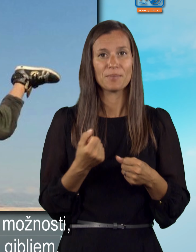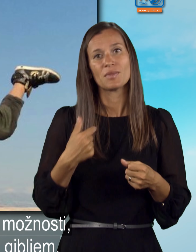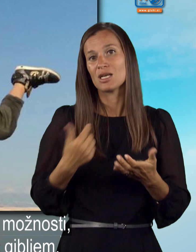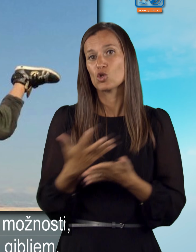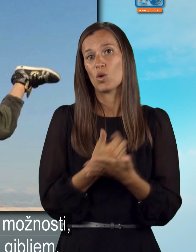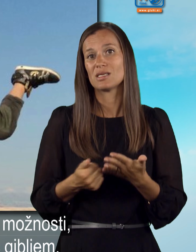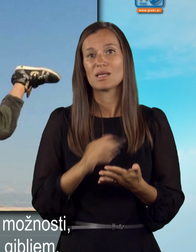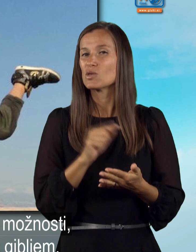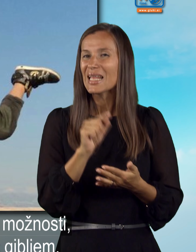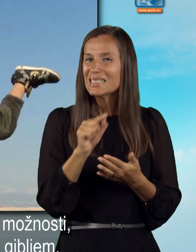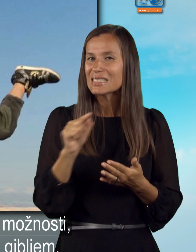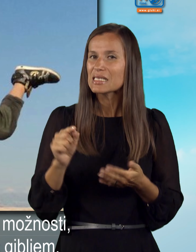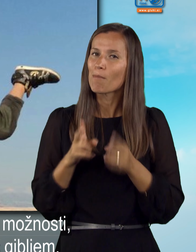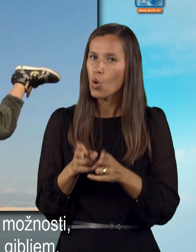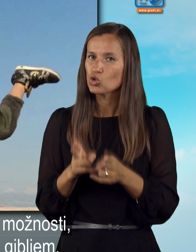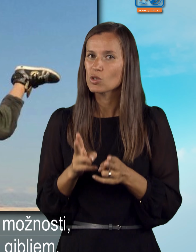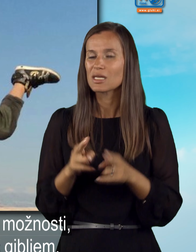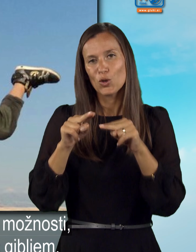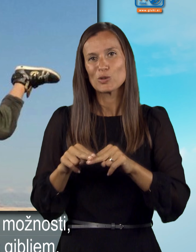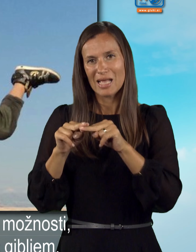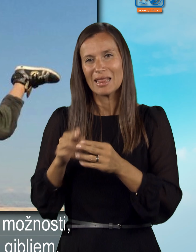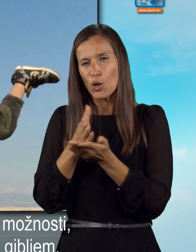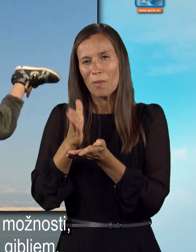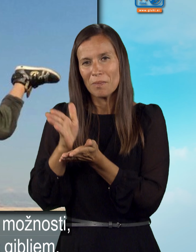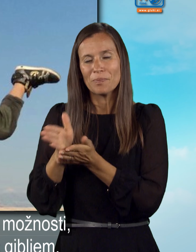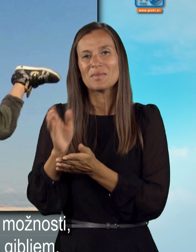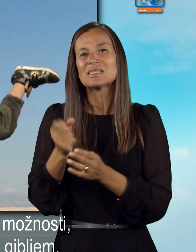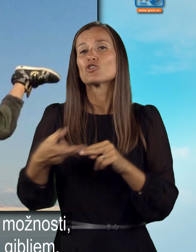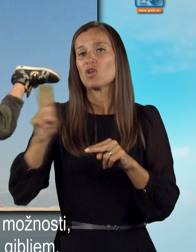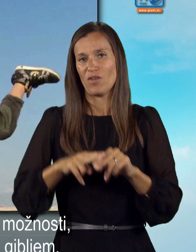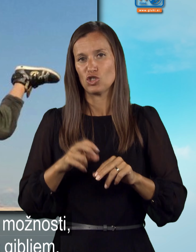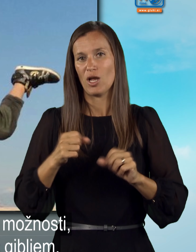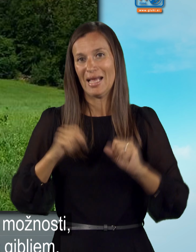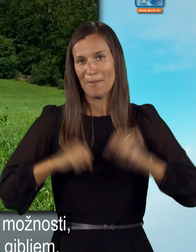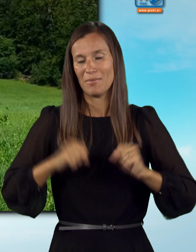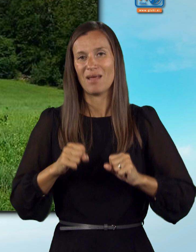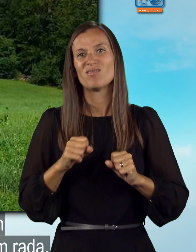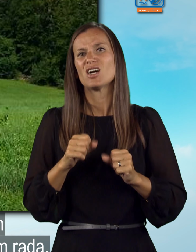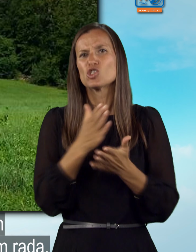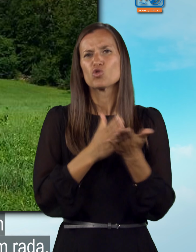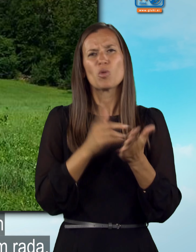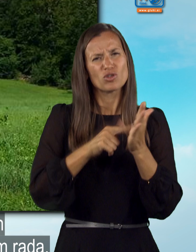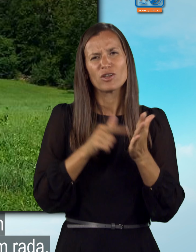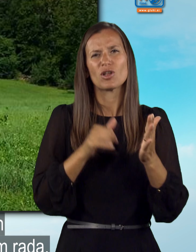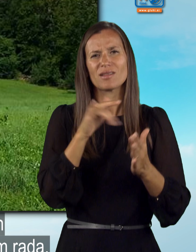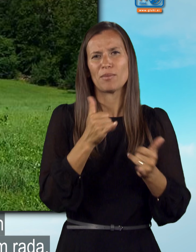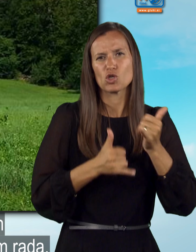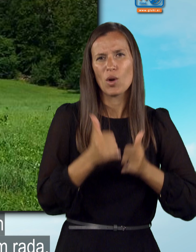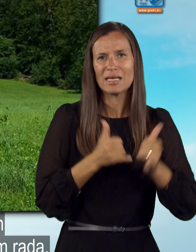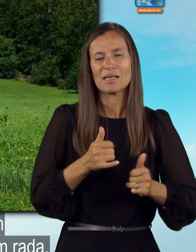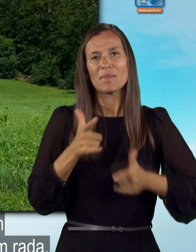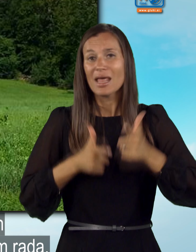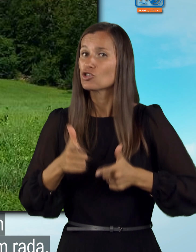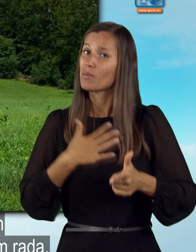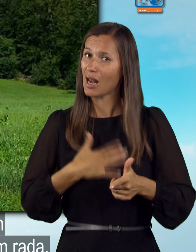da nekako pač izkoristim vse tiste možnosti, ki ostanejo, da se čim več gibljem, v službo grem čim večkrat s